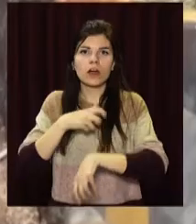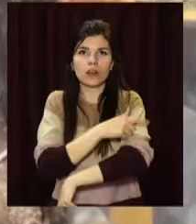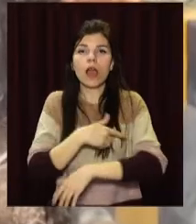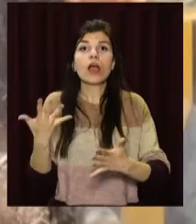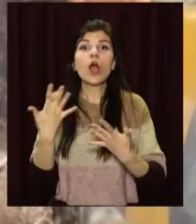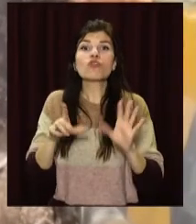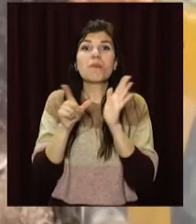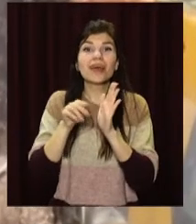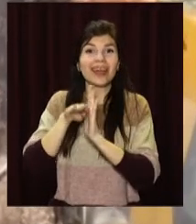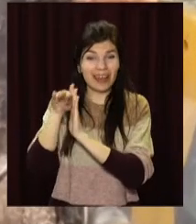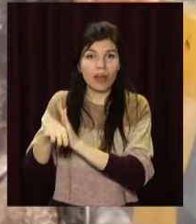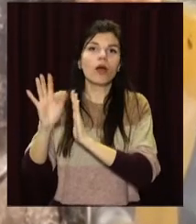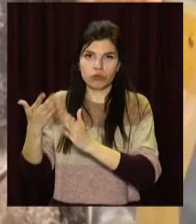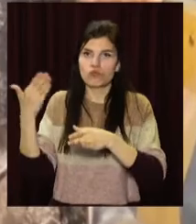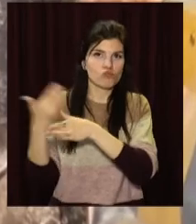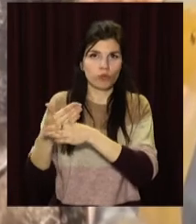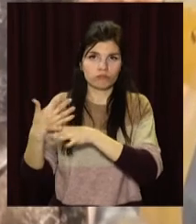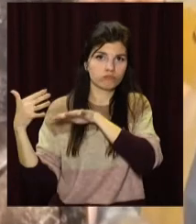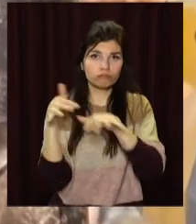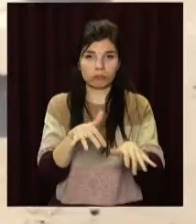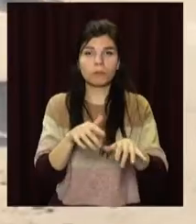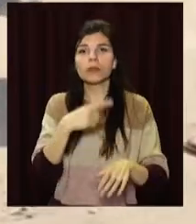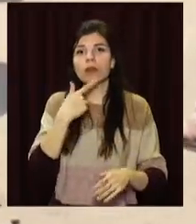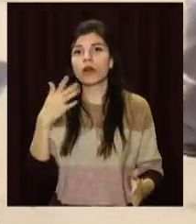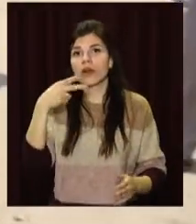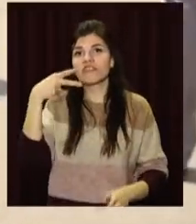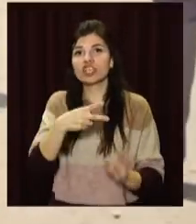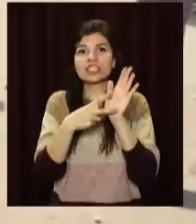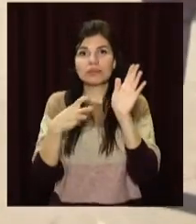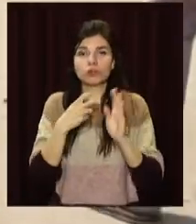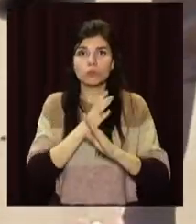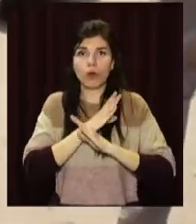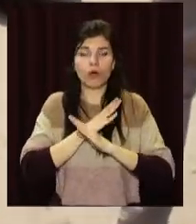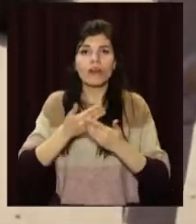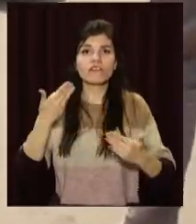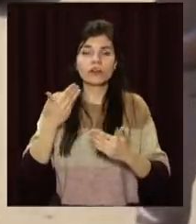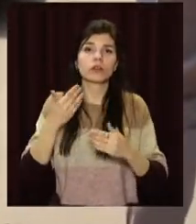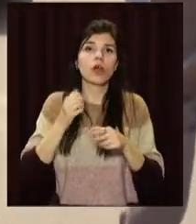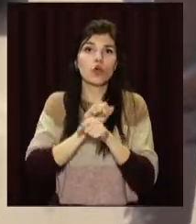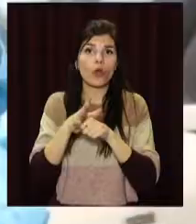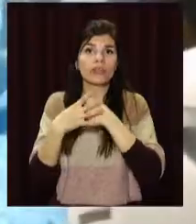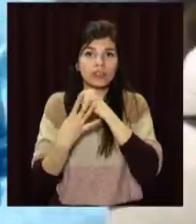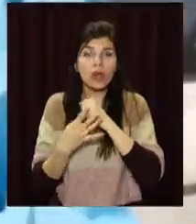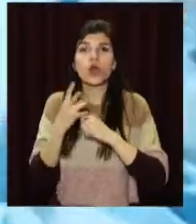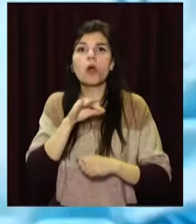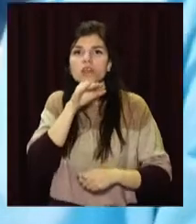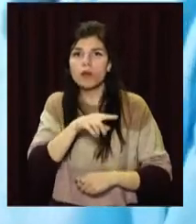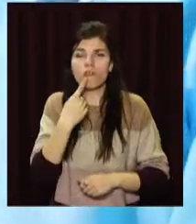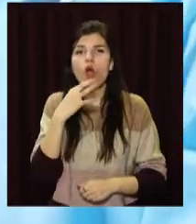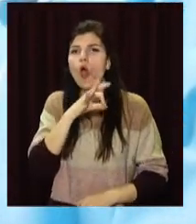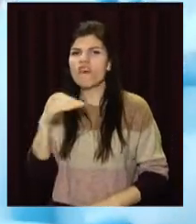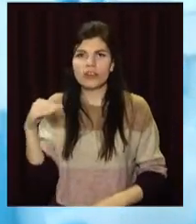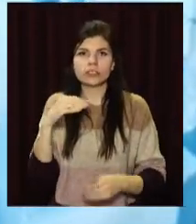пенсії. За попередню добу в Індії зафіксували більш як 2700 смертей від COVID-19. Але, за словами експертів,